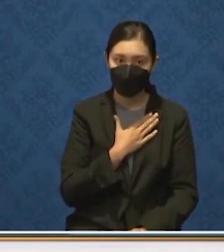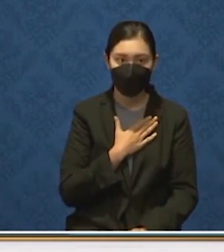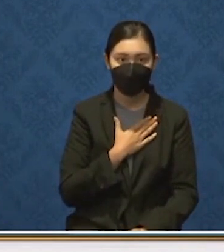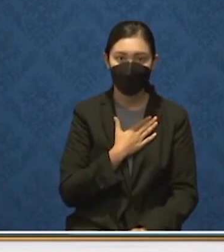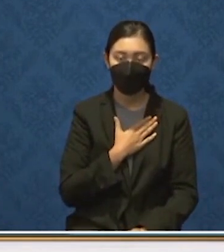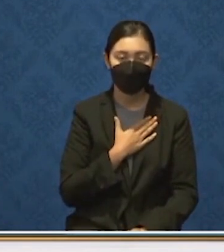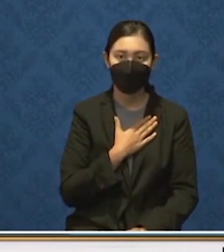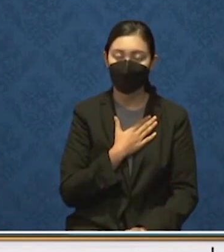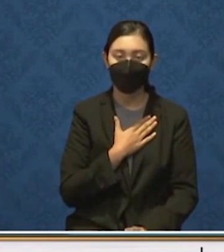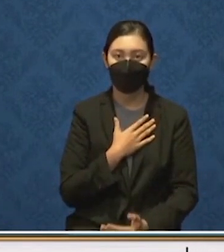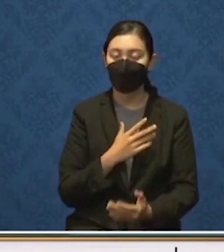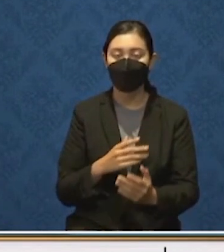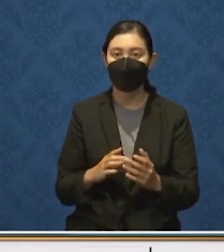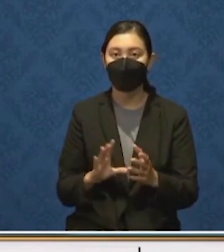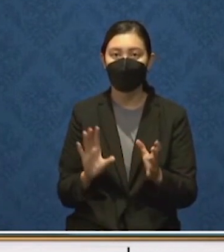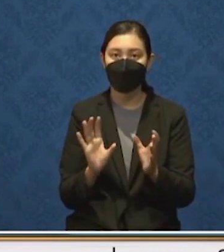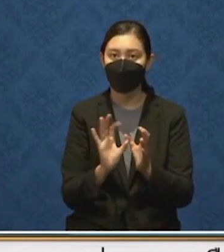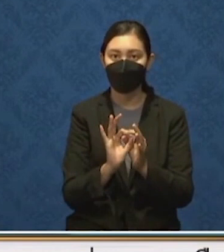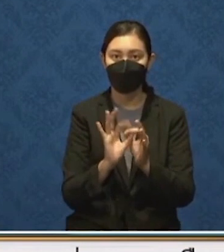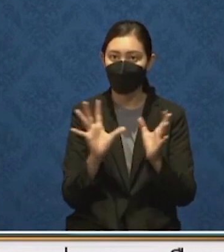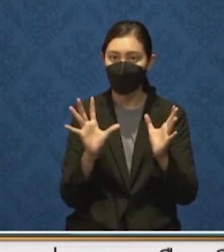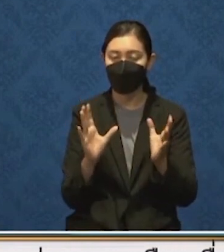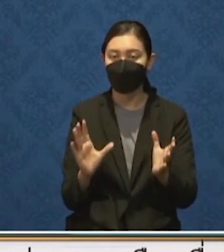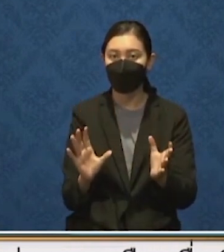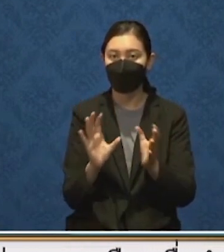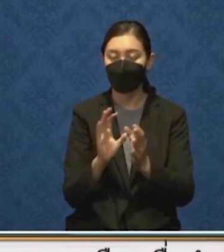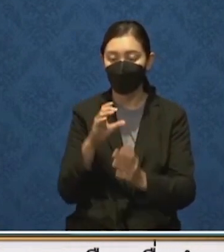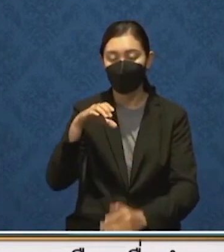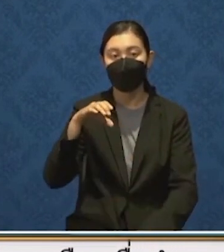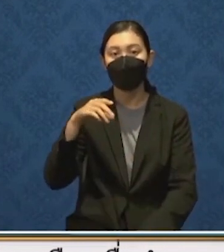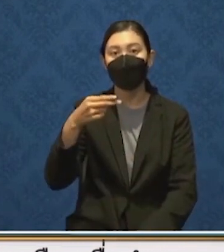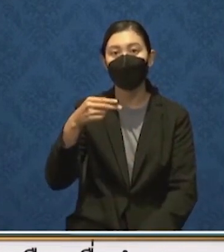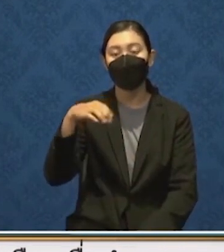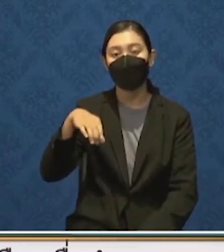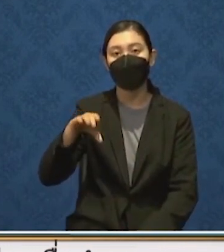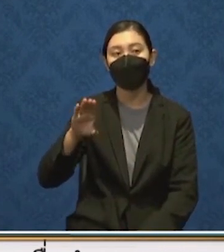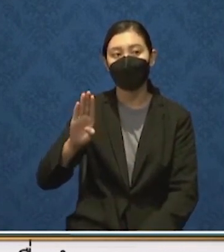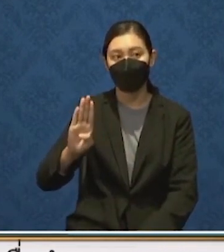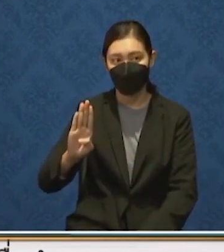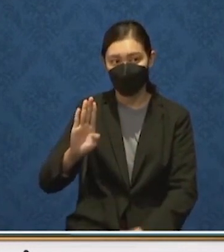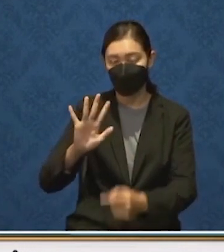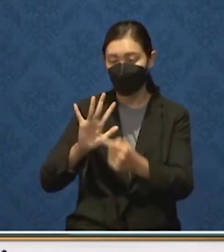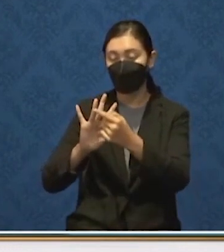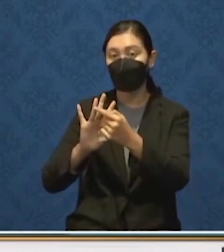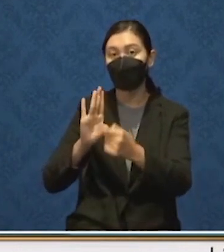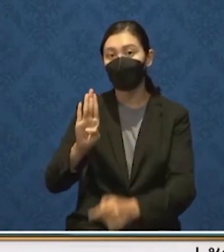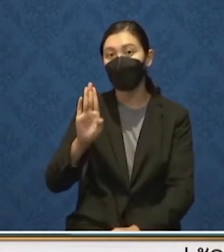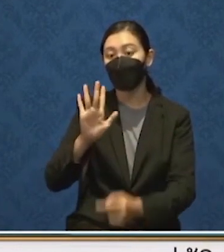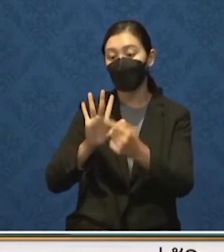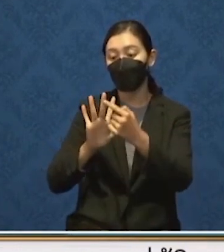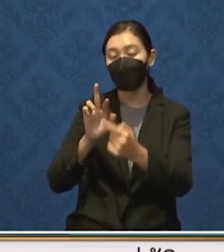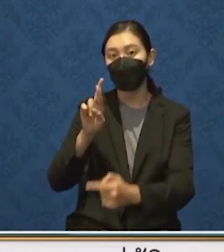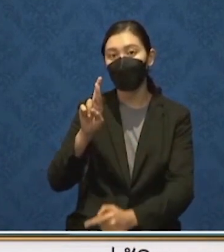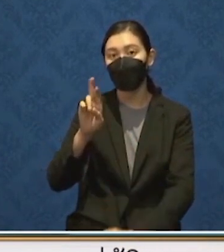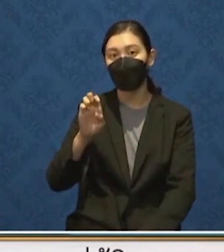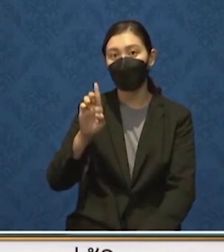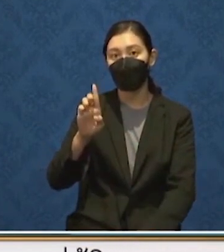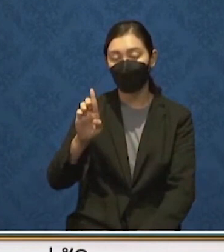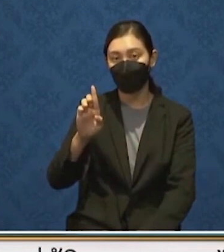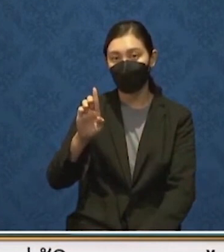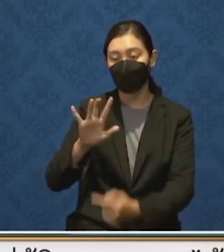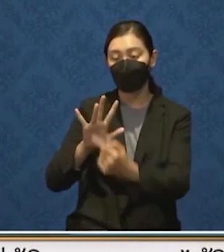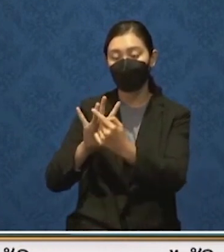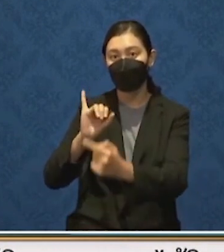ได้มีส่วเกี่ยวข้องอะไรกับหางผสนยมกดปุริเจลนอกเลยเพราฉนั้นสิงที่ผู้ถือหุ้น